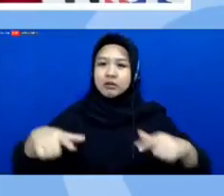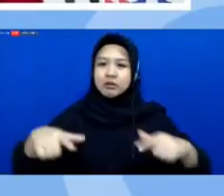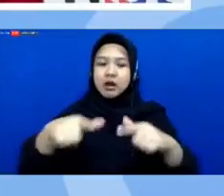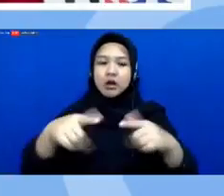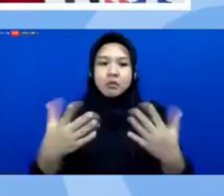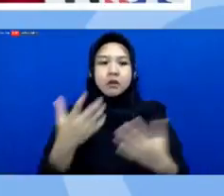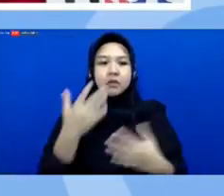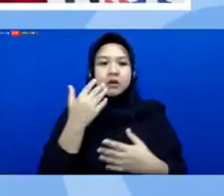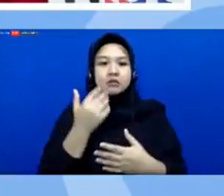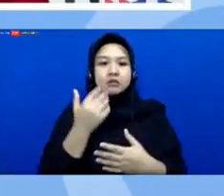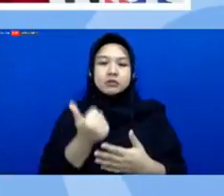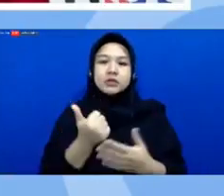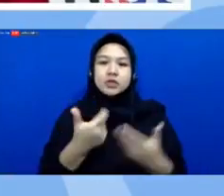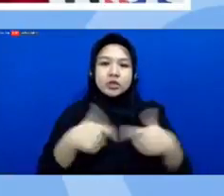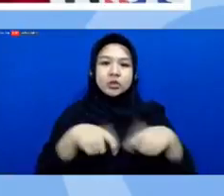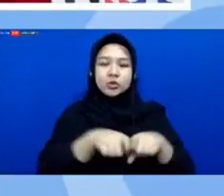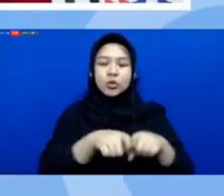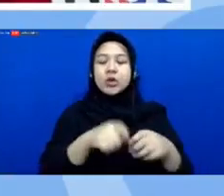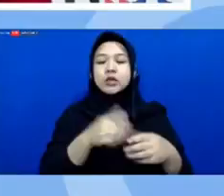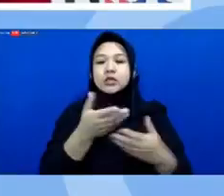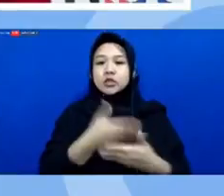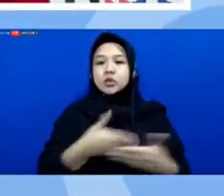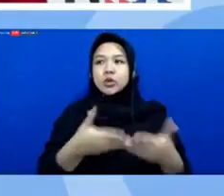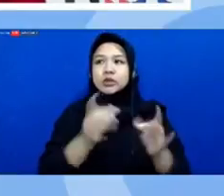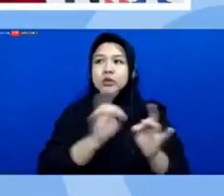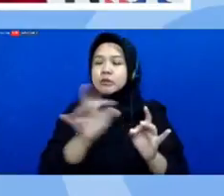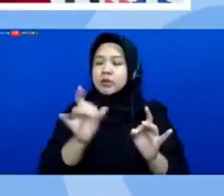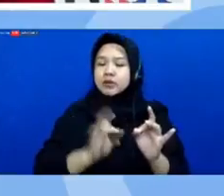bisa juga selaras dengan situasi yang benar-benar berbeda ini. Nanti